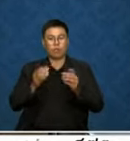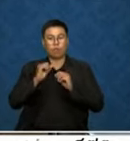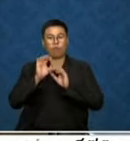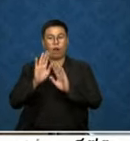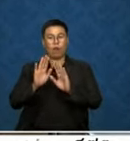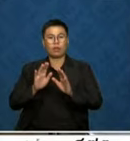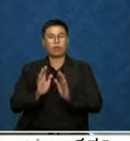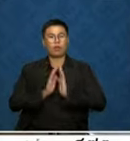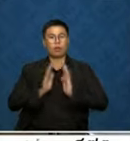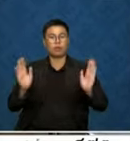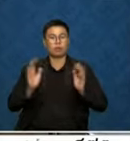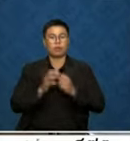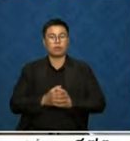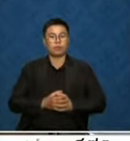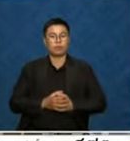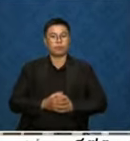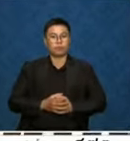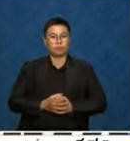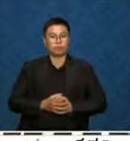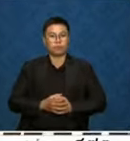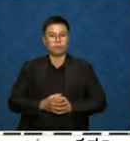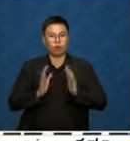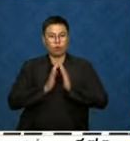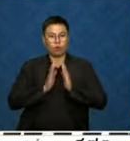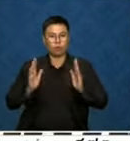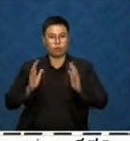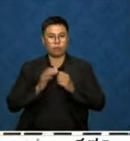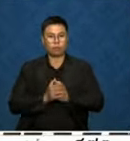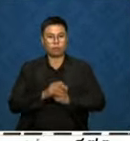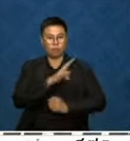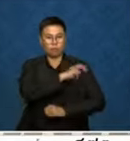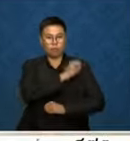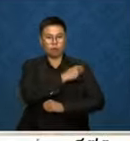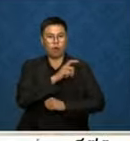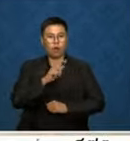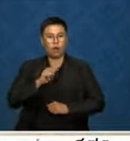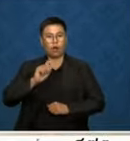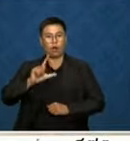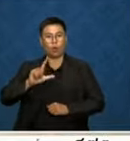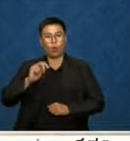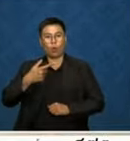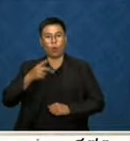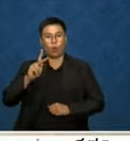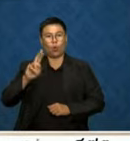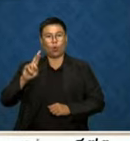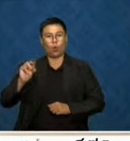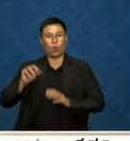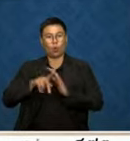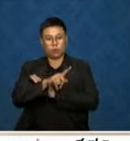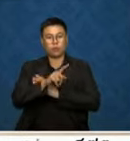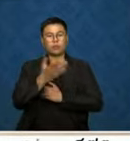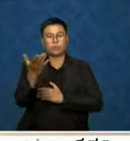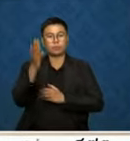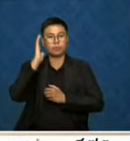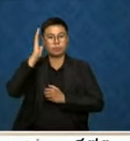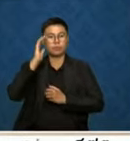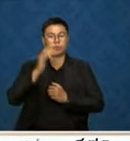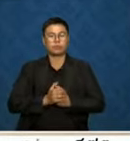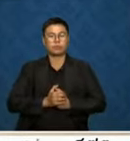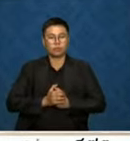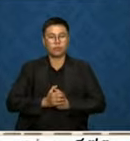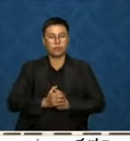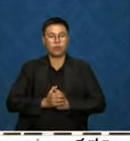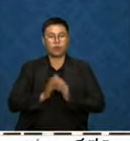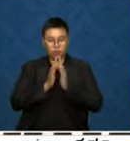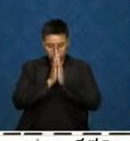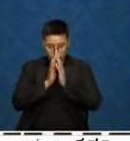ณครับ ขอบคุณมากครับคุณหมออลงกตมณีกาศครับเชิญครับ ครับกับเรียนท่าน